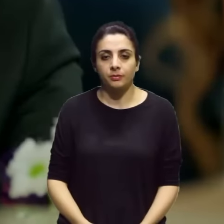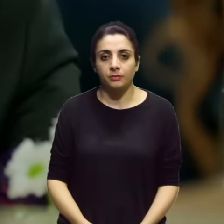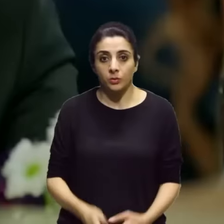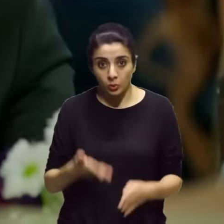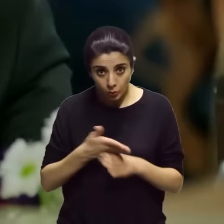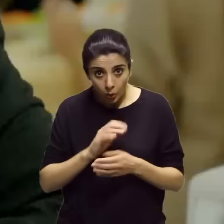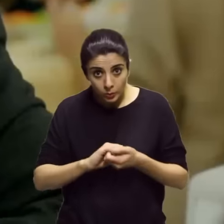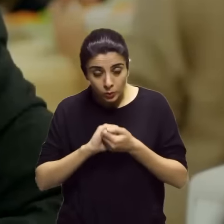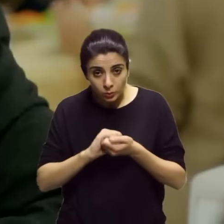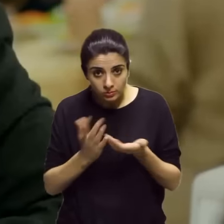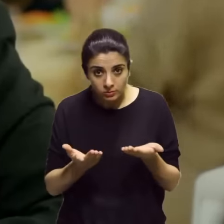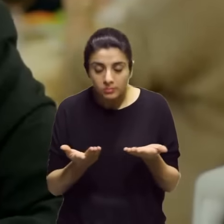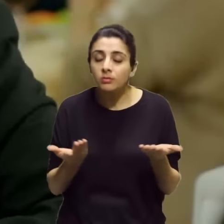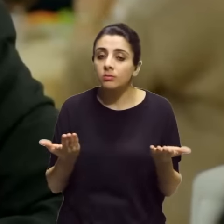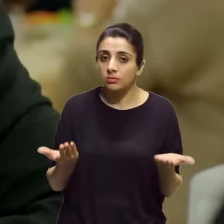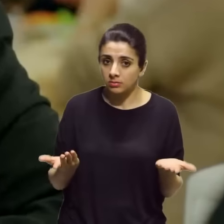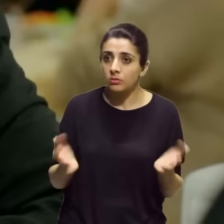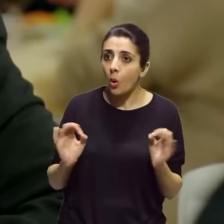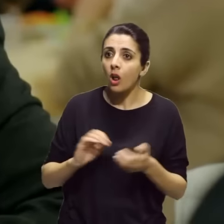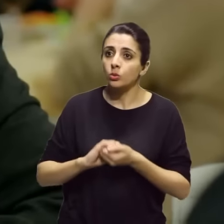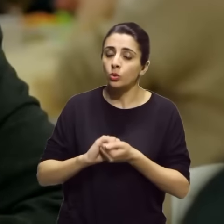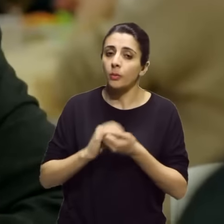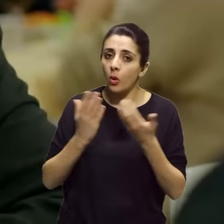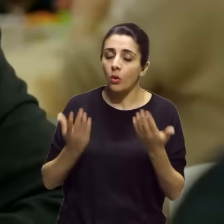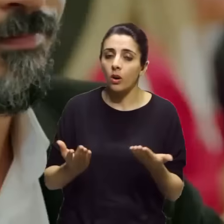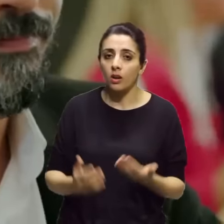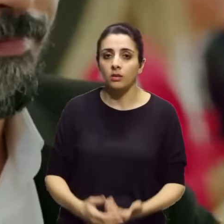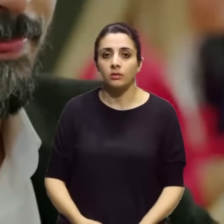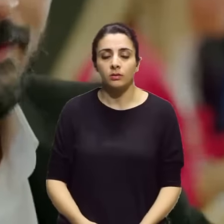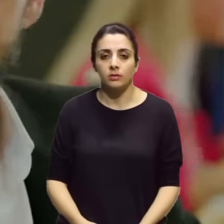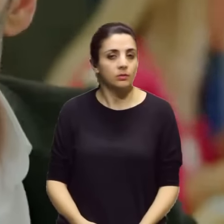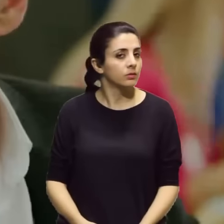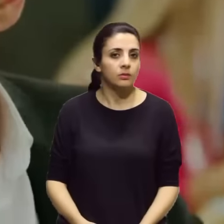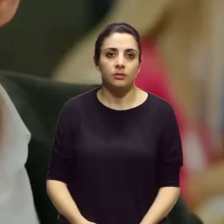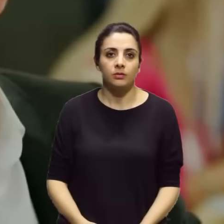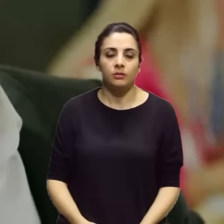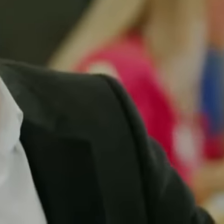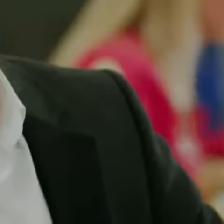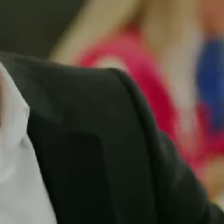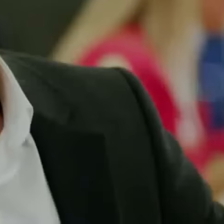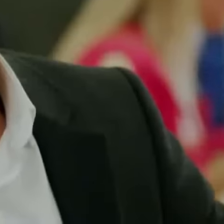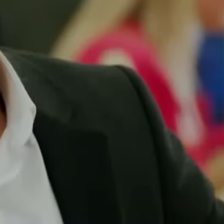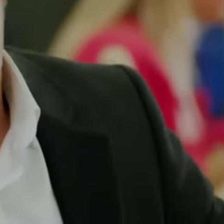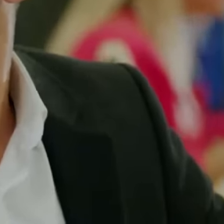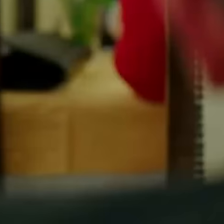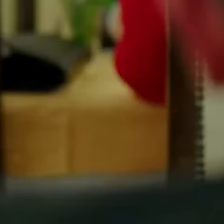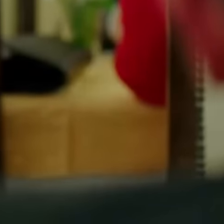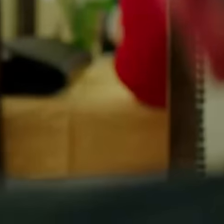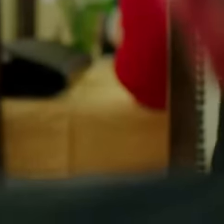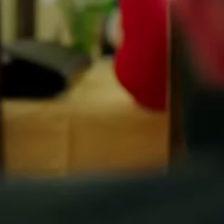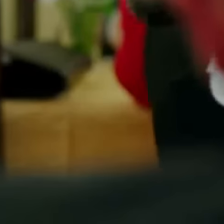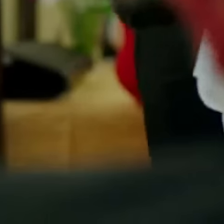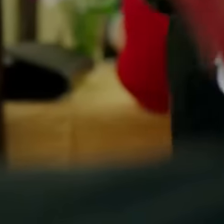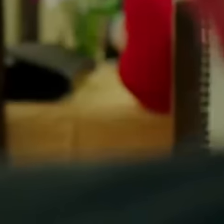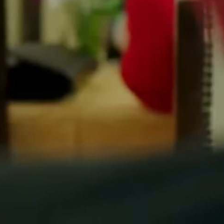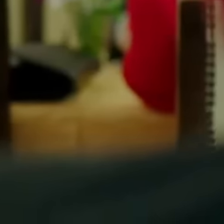Öyle değil mi dostum? Öyle dostum öyle. Tabii. Masar gergin, sağ sola bakınıyor.